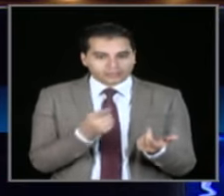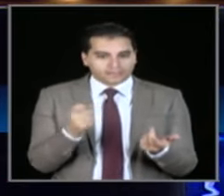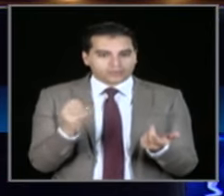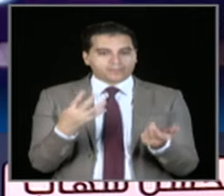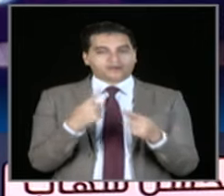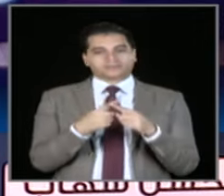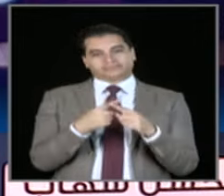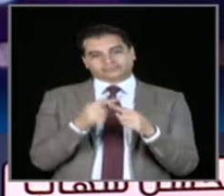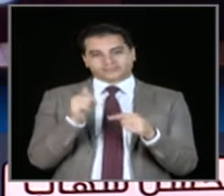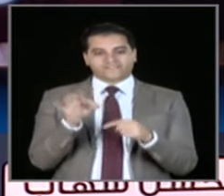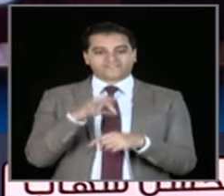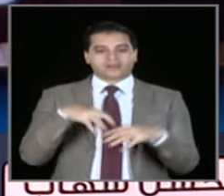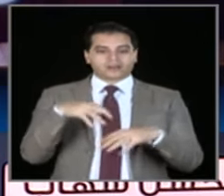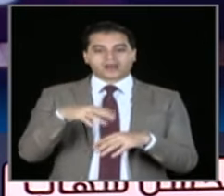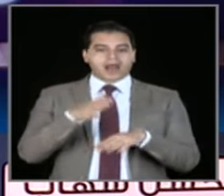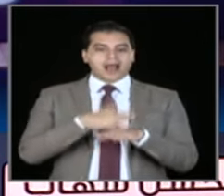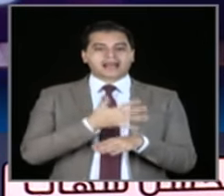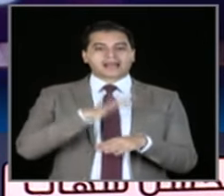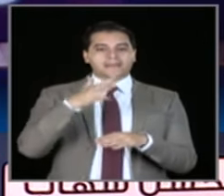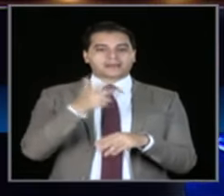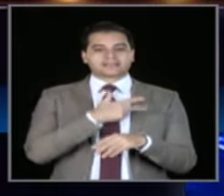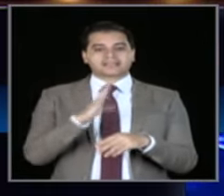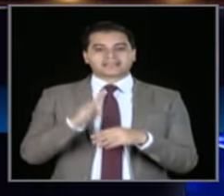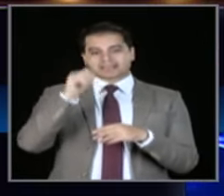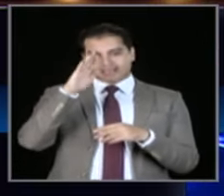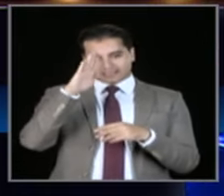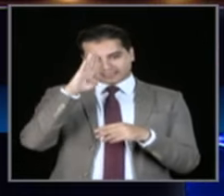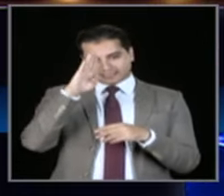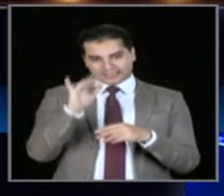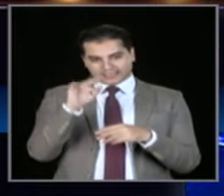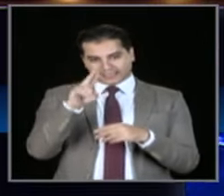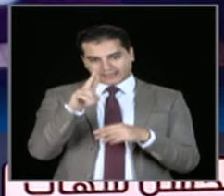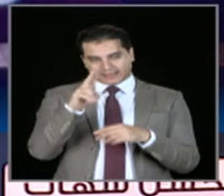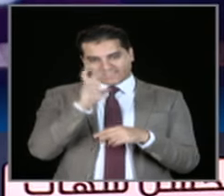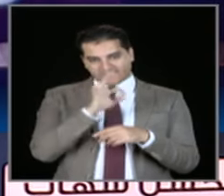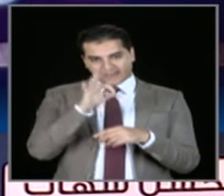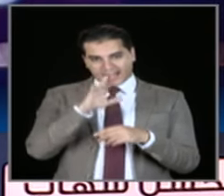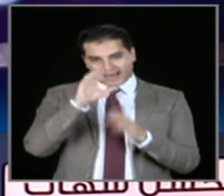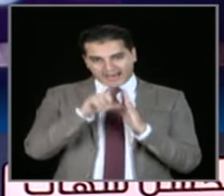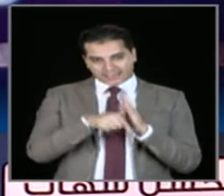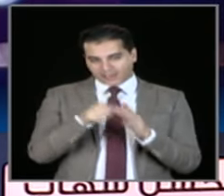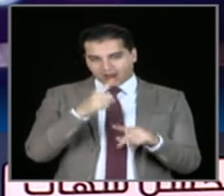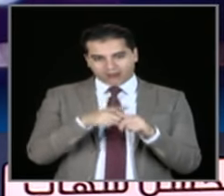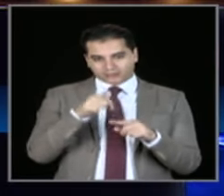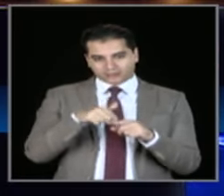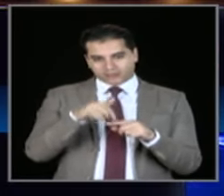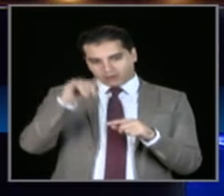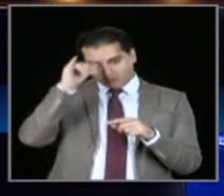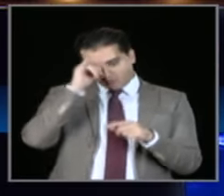114. غلط. في اي قاره تقع سلسله جبال كاسكيد؟ اسيا. غلط. ما هو الرمز الكيميائي لعنصر